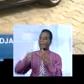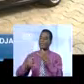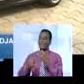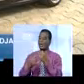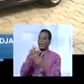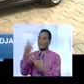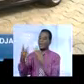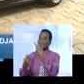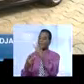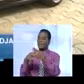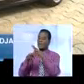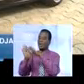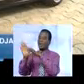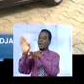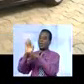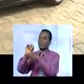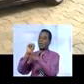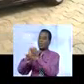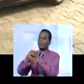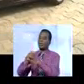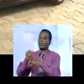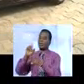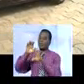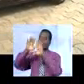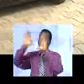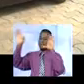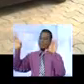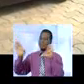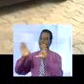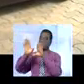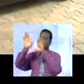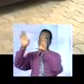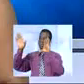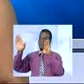en Côte d'Ivoire, prévu dimanche.